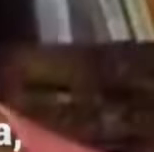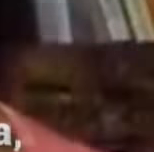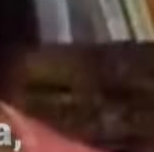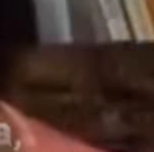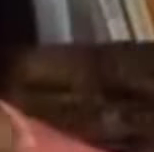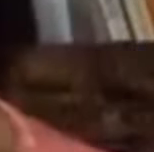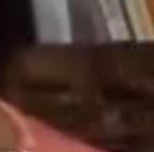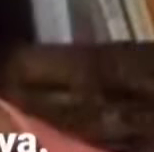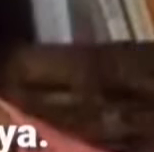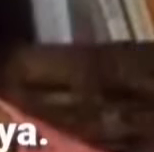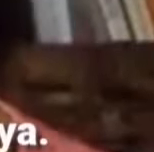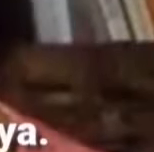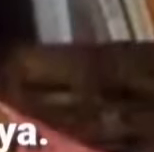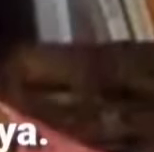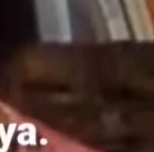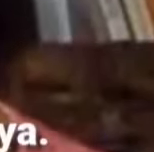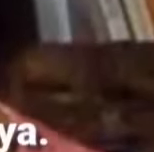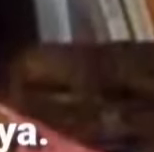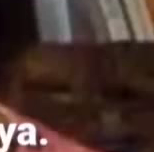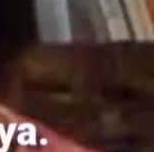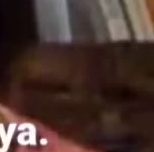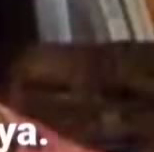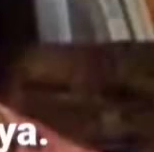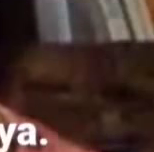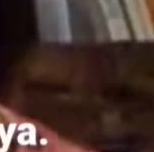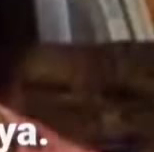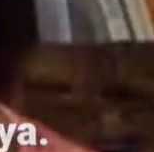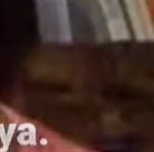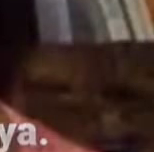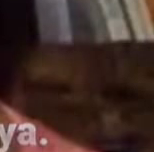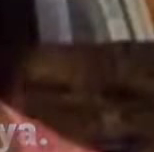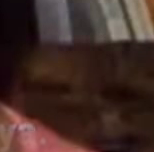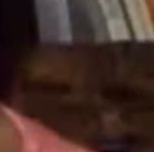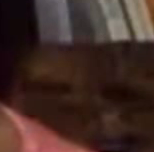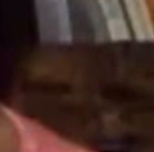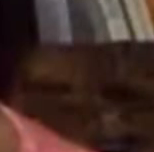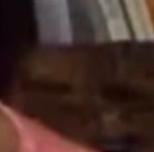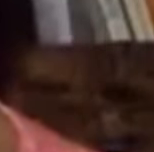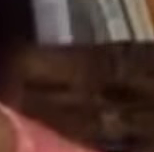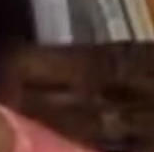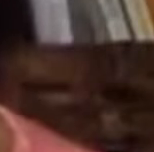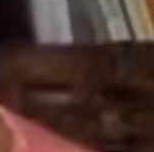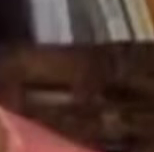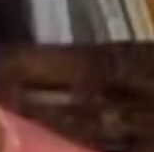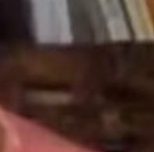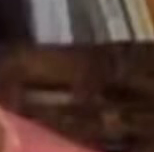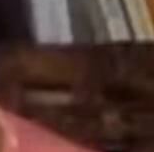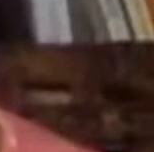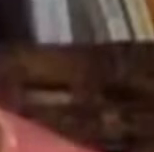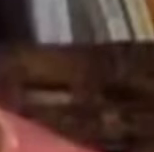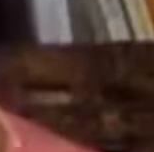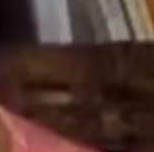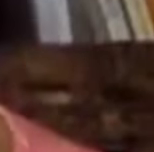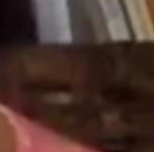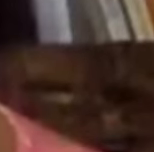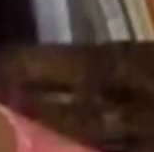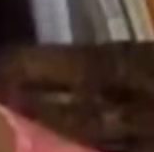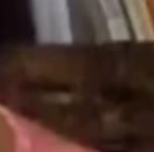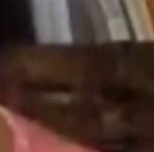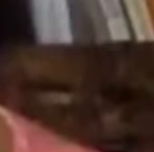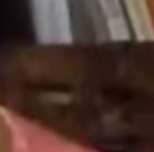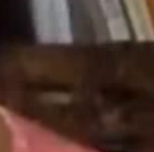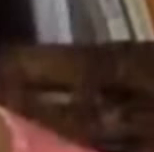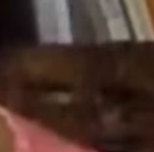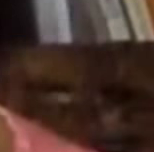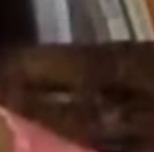niya. Yung new society na nilabas niya na dito, andito na ang mga pagbabago. And